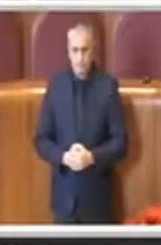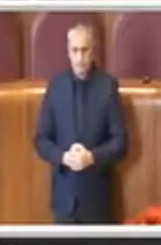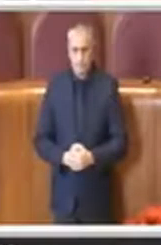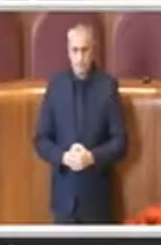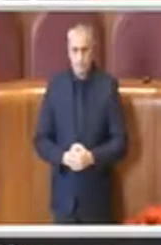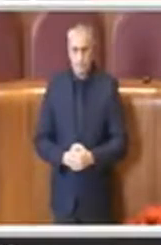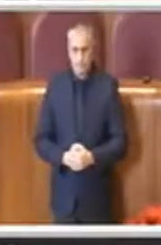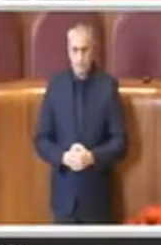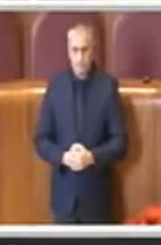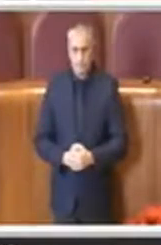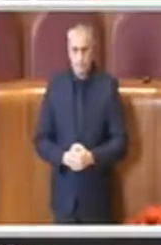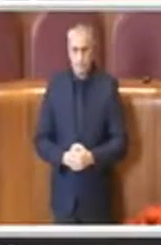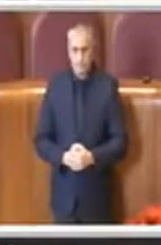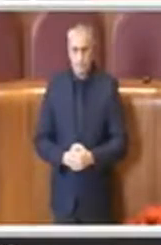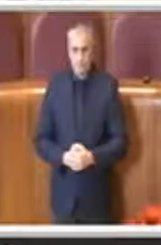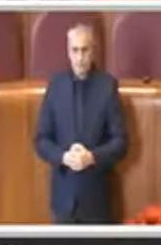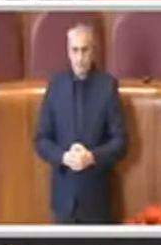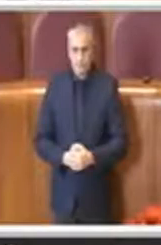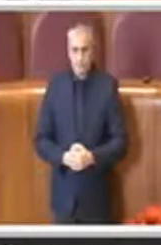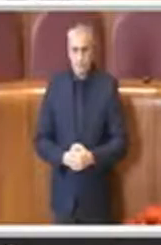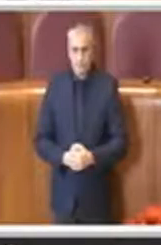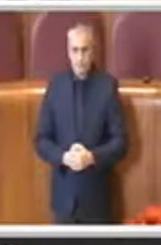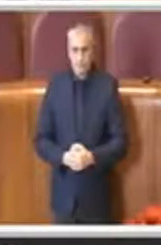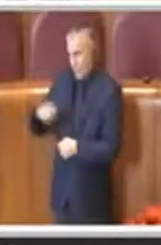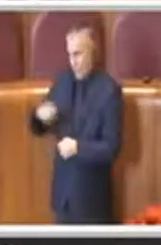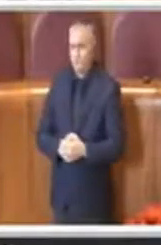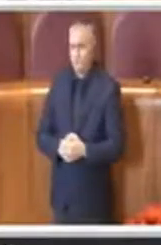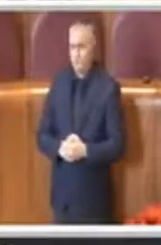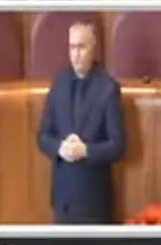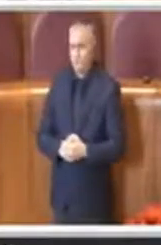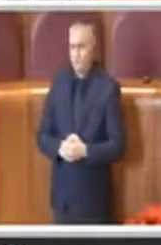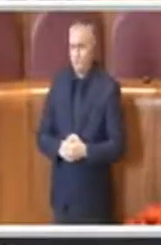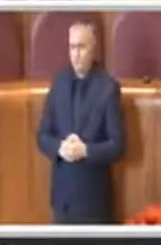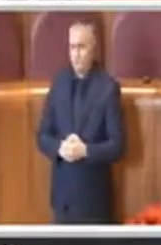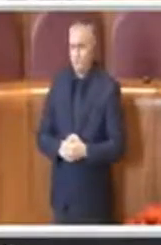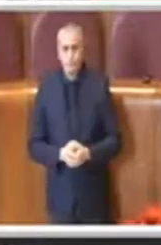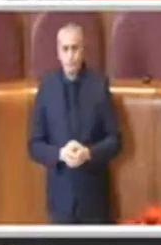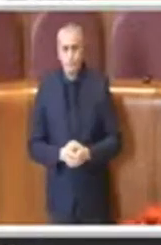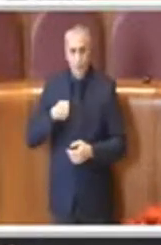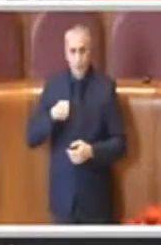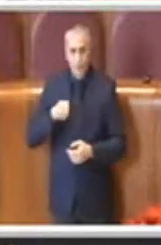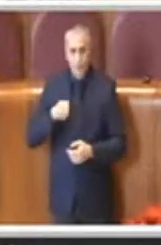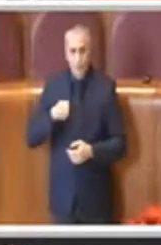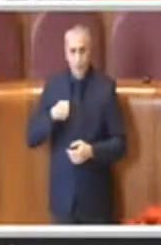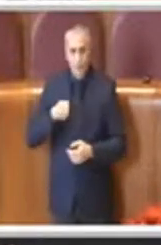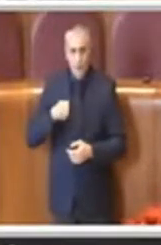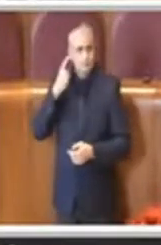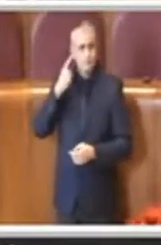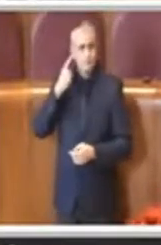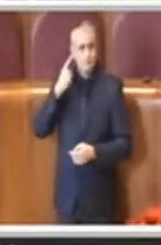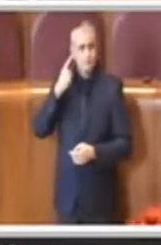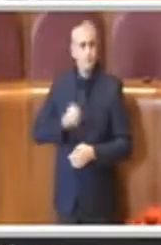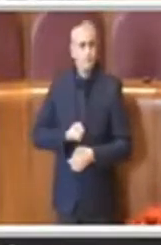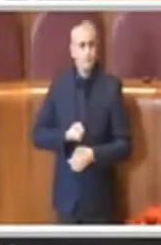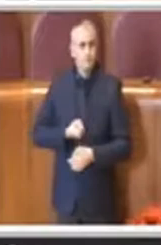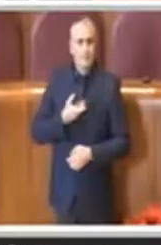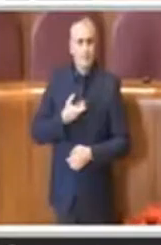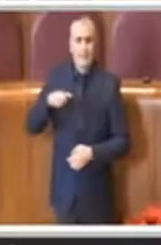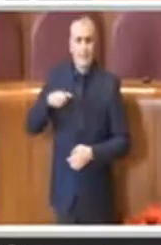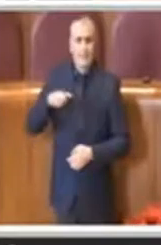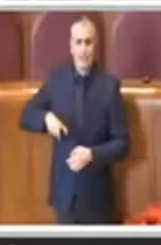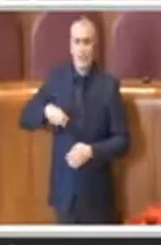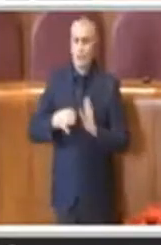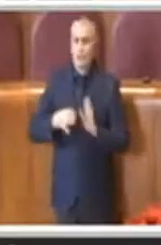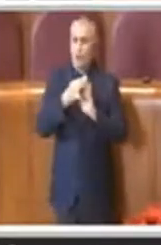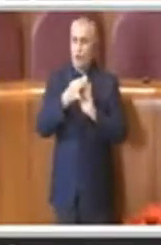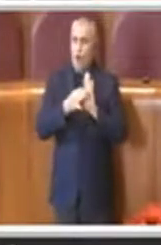Grazie di nuovo Presidente. Allora, sì, io ho sentito la necessità oggi di presentare un ordine del giorno, come